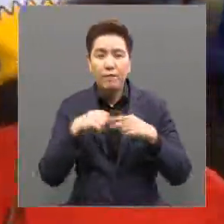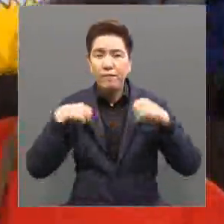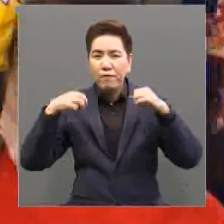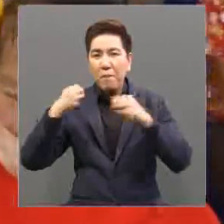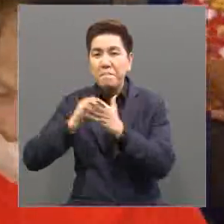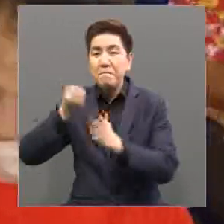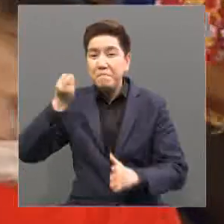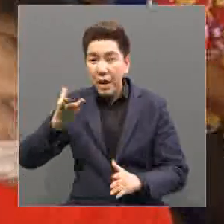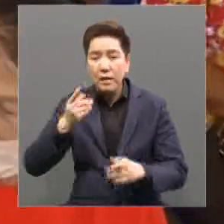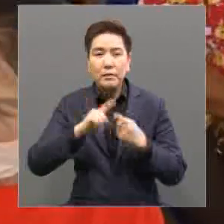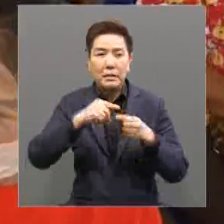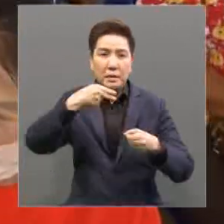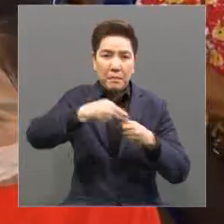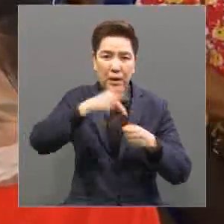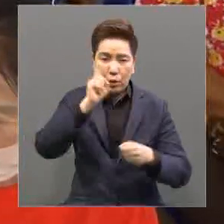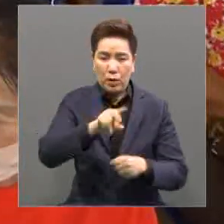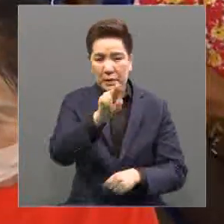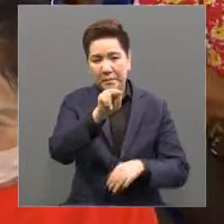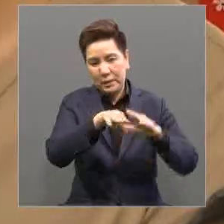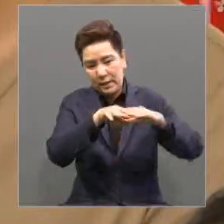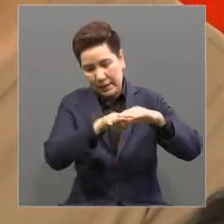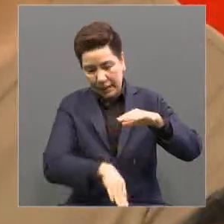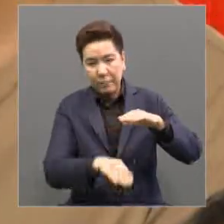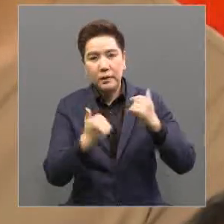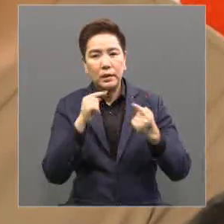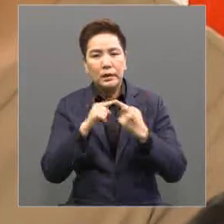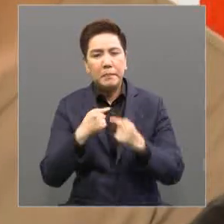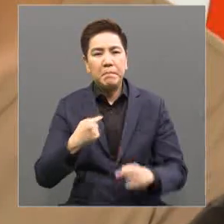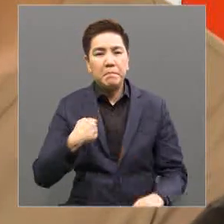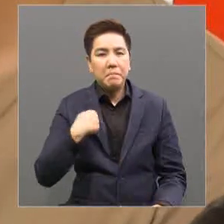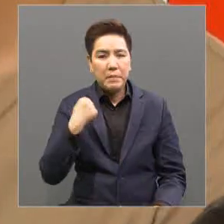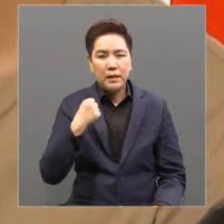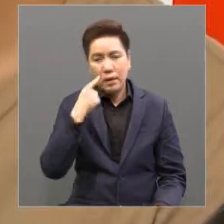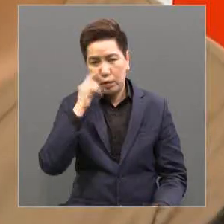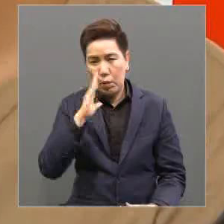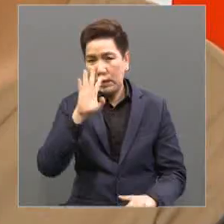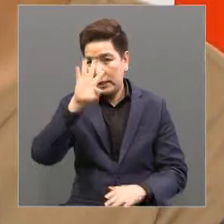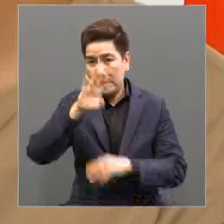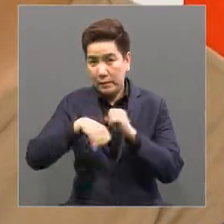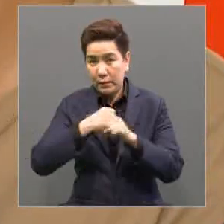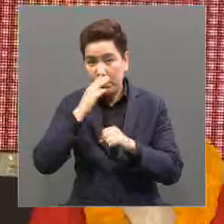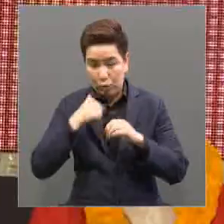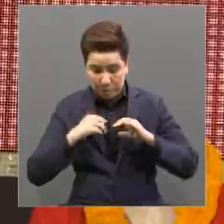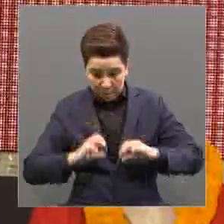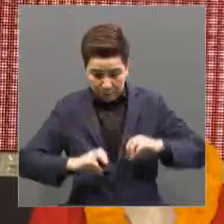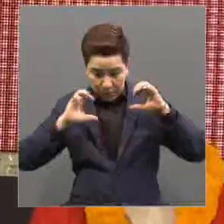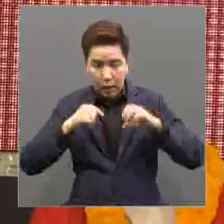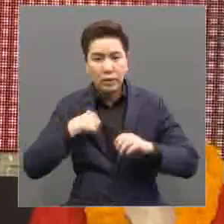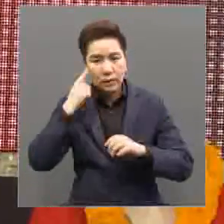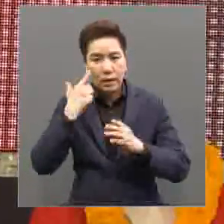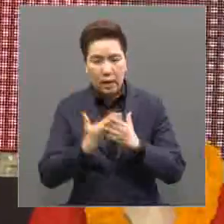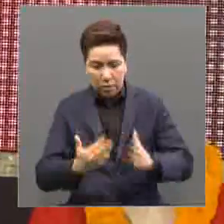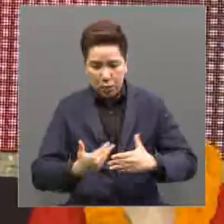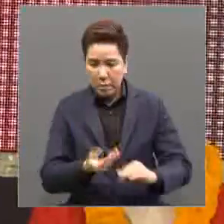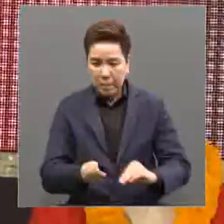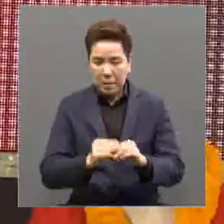แพงน้ำมันดีเซลต้องต่ำกว่า30บาทต่อลิตรแล้วก็มั่นใจนะครับว่าภายใน4ปีหากได้เป็นรัฐบาลรายได้ประชา